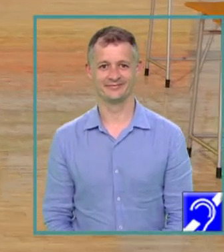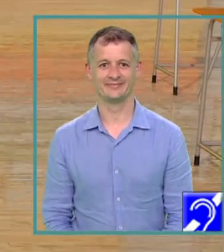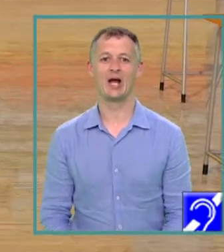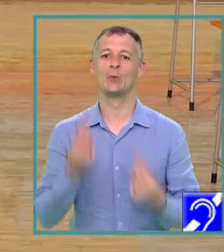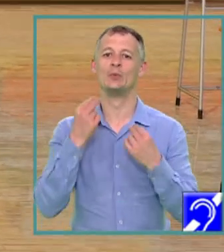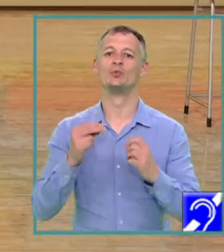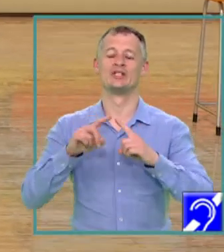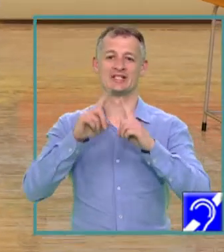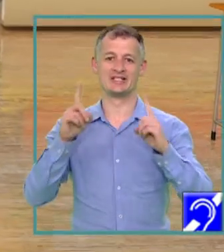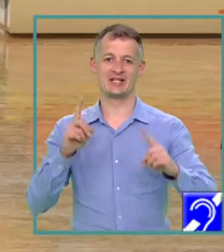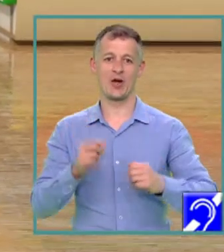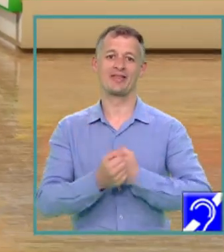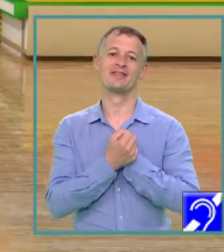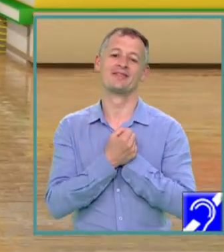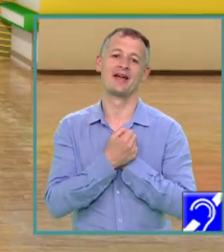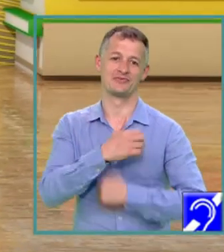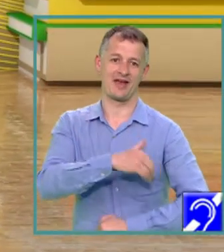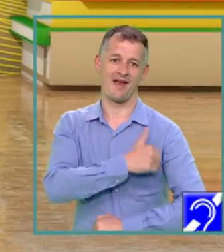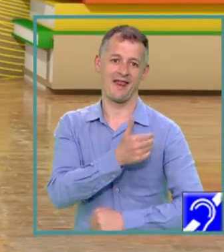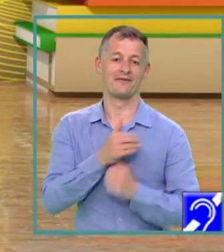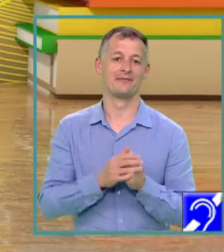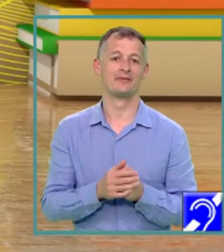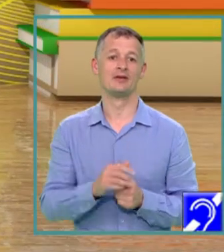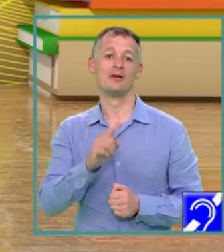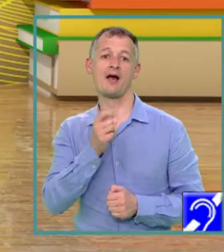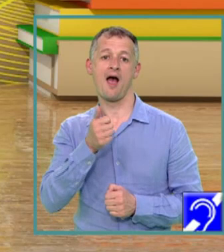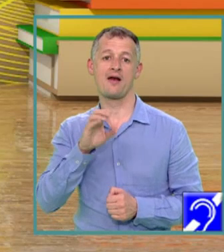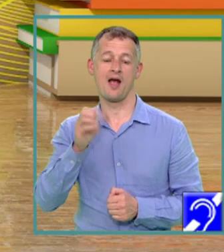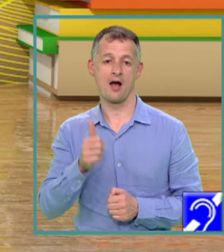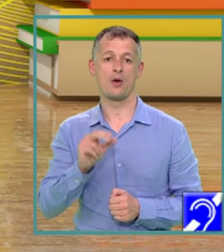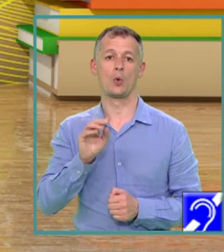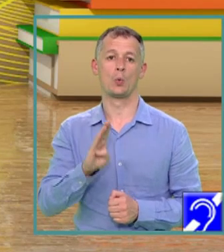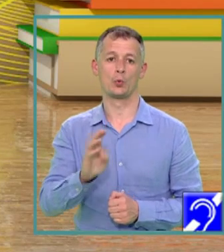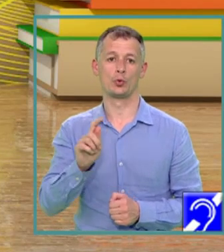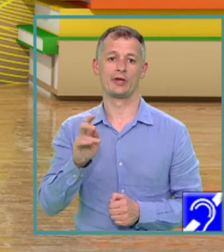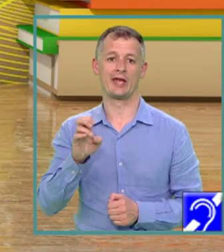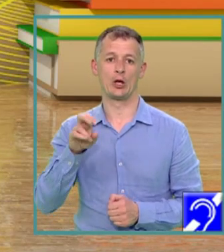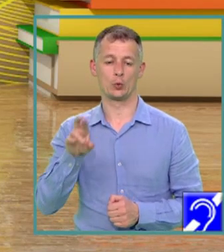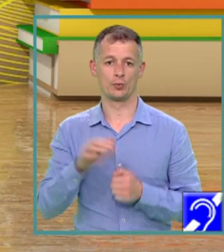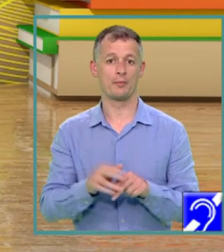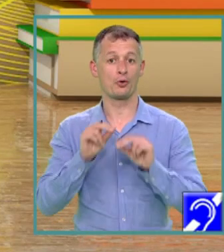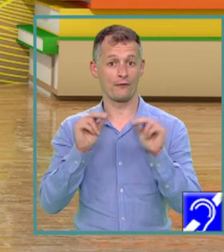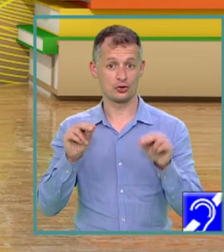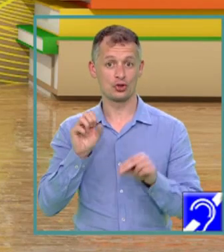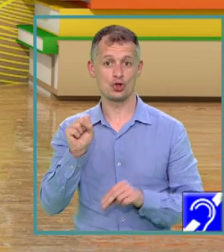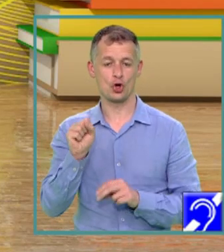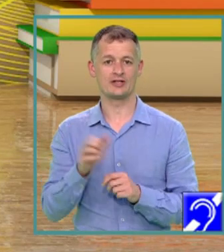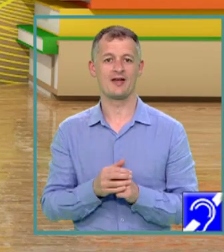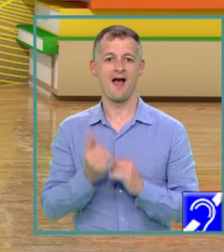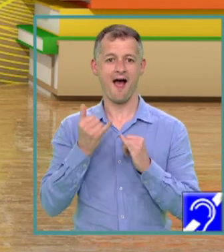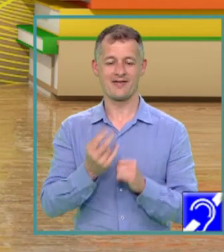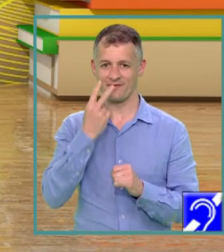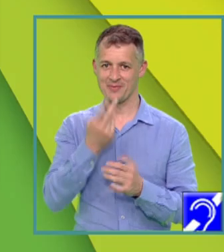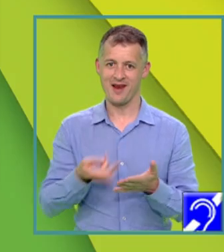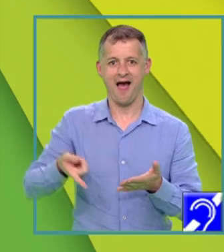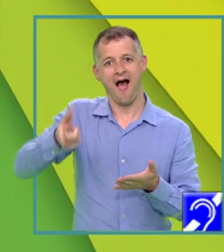Bună ziua, dragi elevi! Mă numesc Anca Bucheru, sunt profesor de sociologie. Astăzi ne revedem la o altă